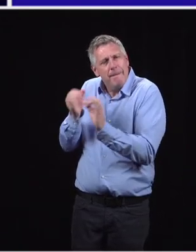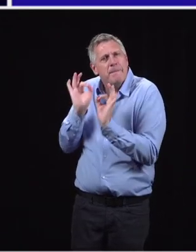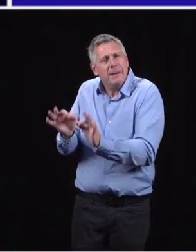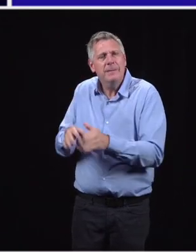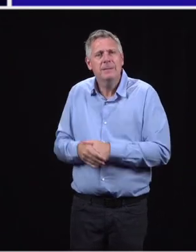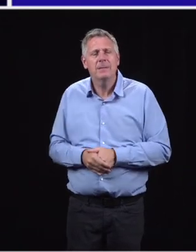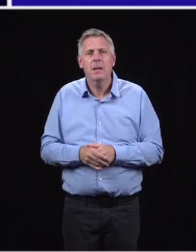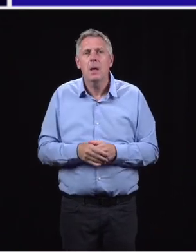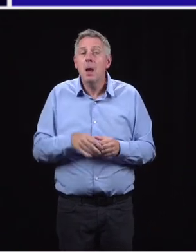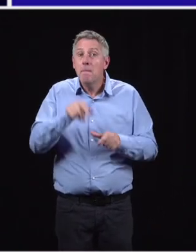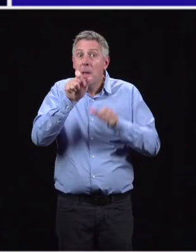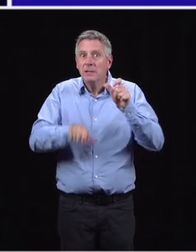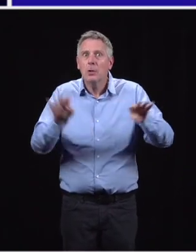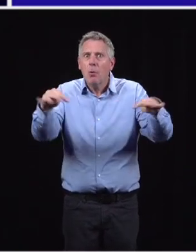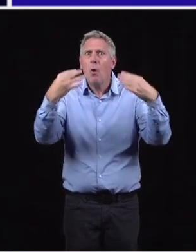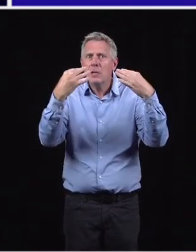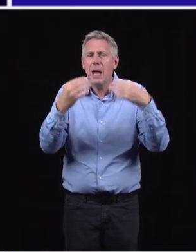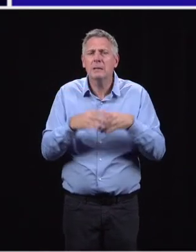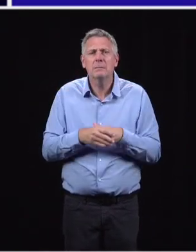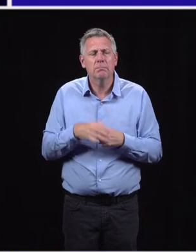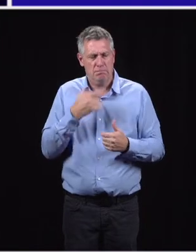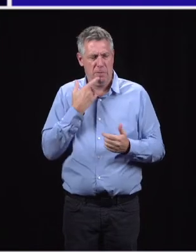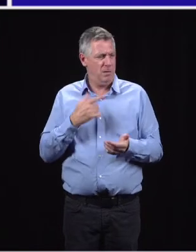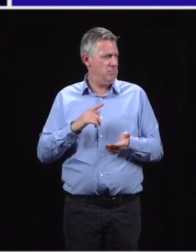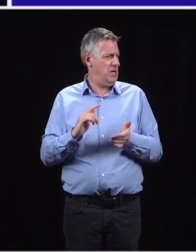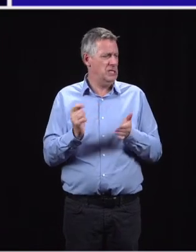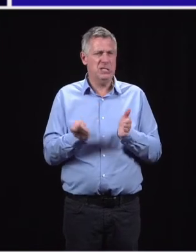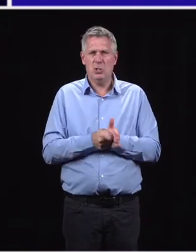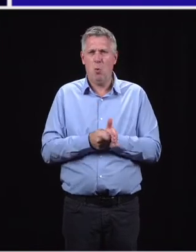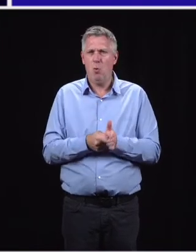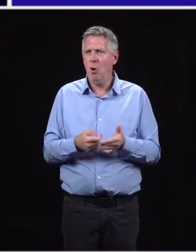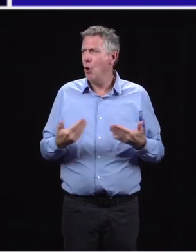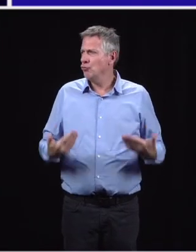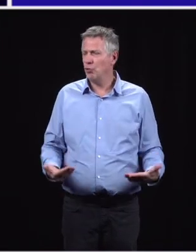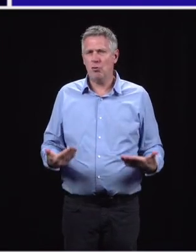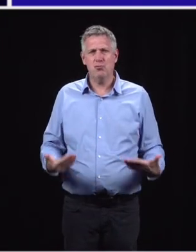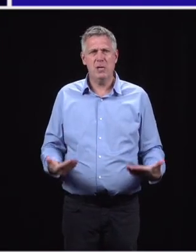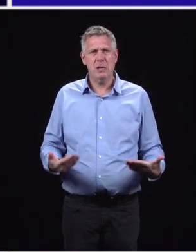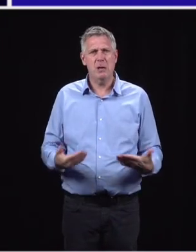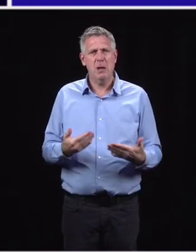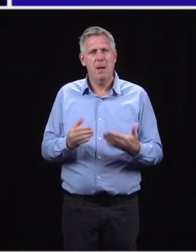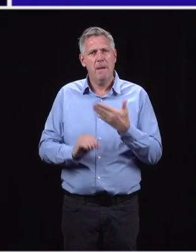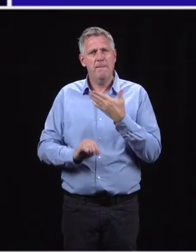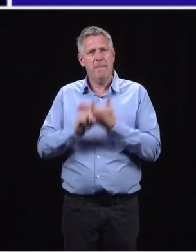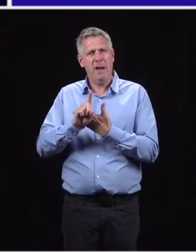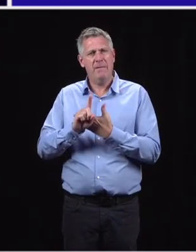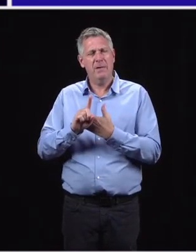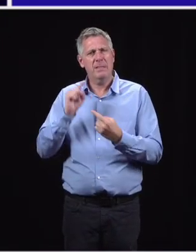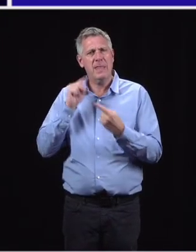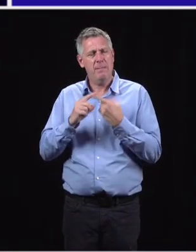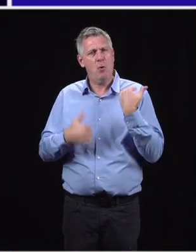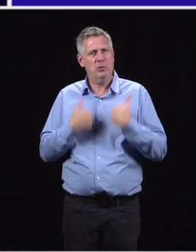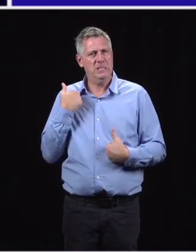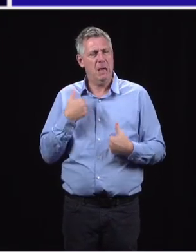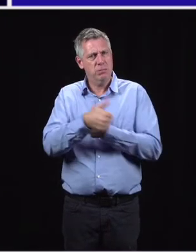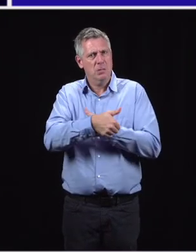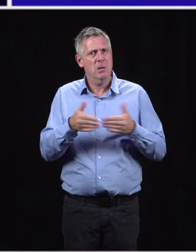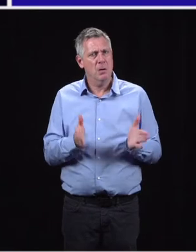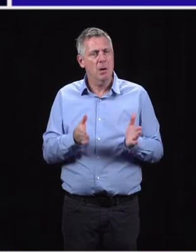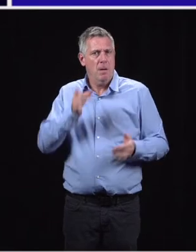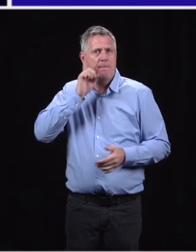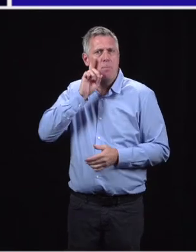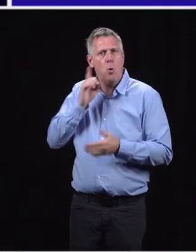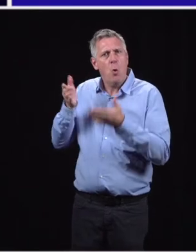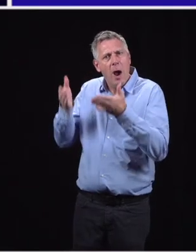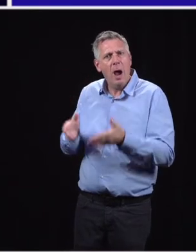se dire mais on nous a parlé d'une édition qui est plus spécifiquement consacré au handicap pourquoi